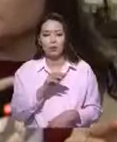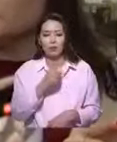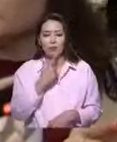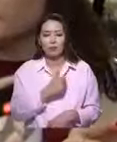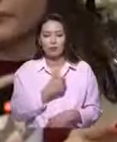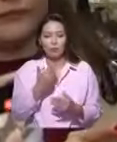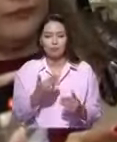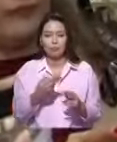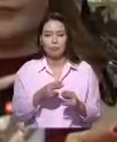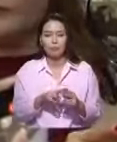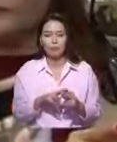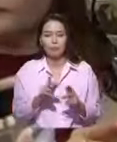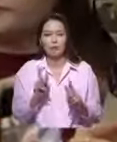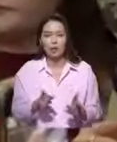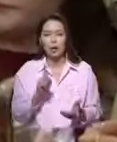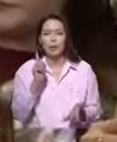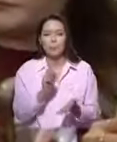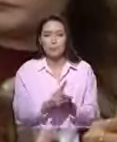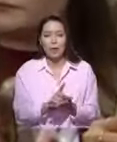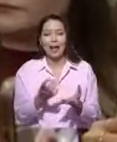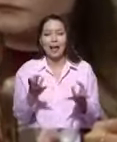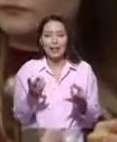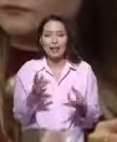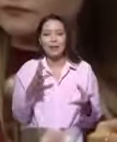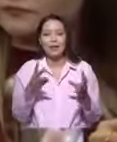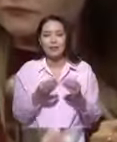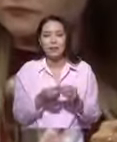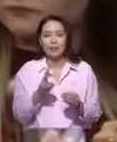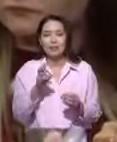перечня обязательных анализов